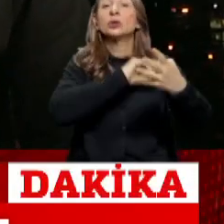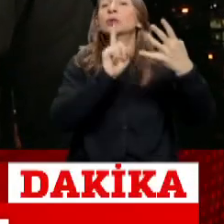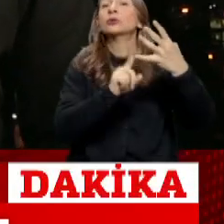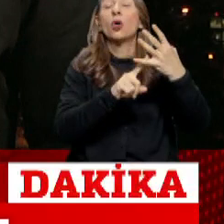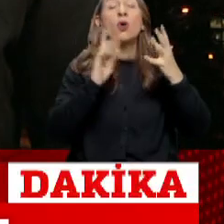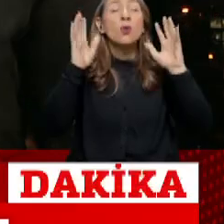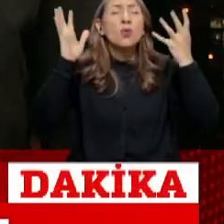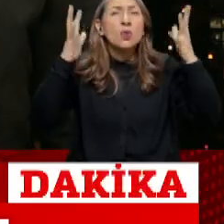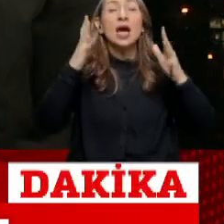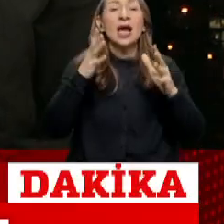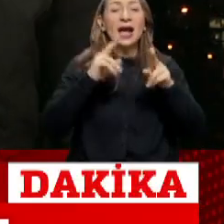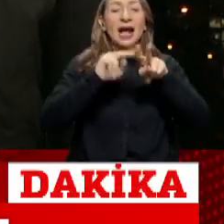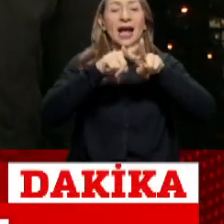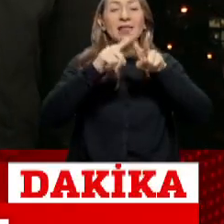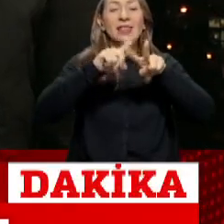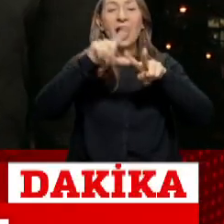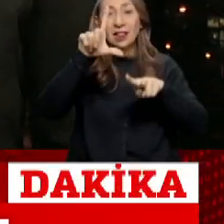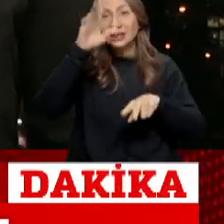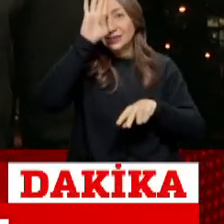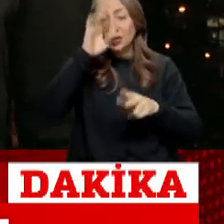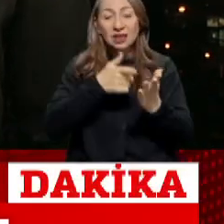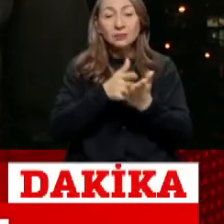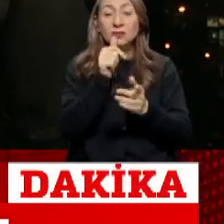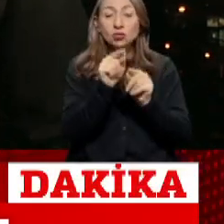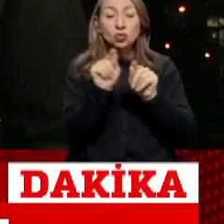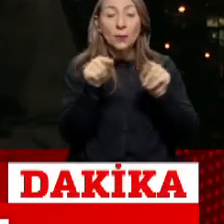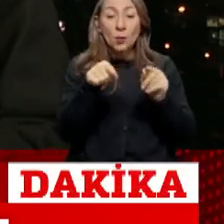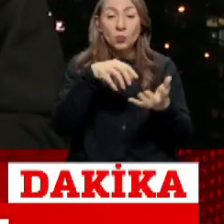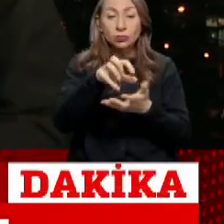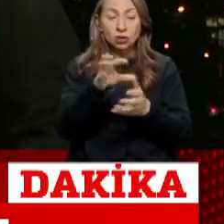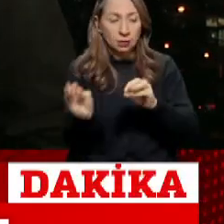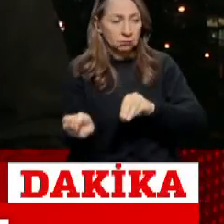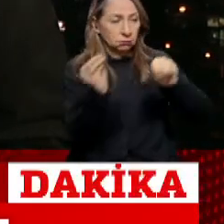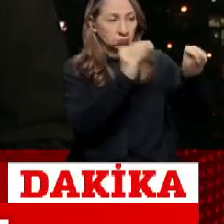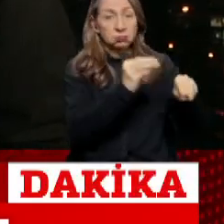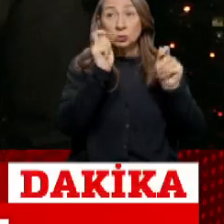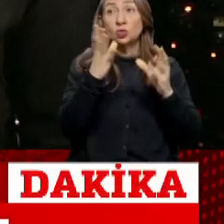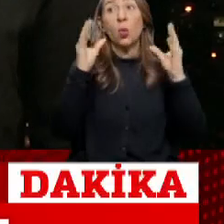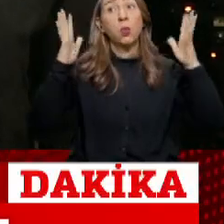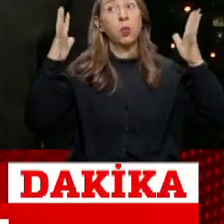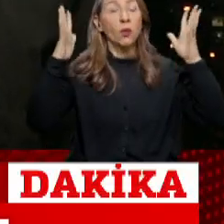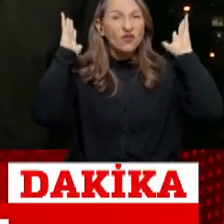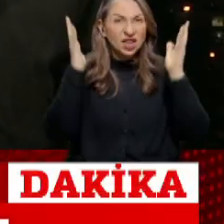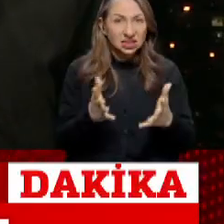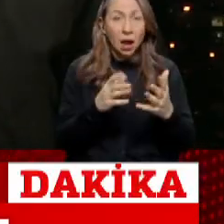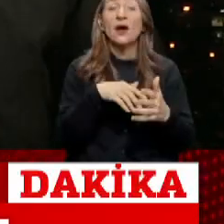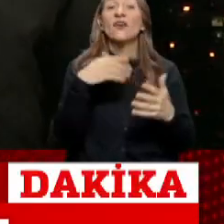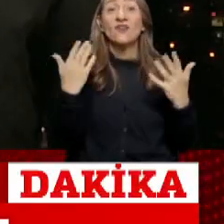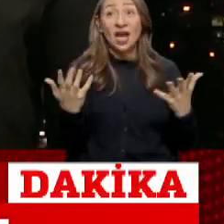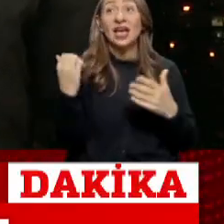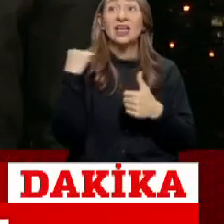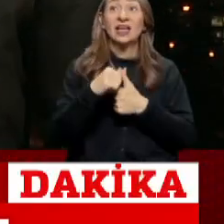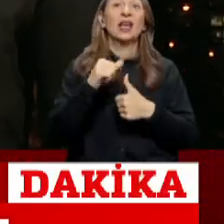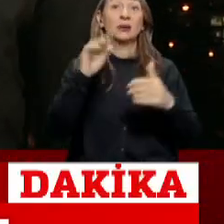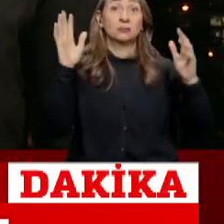başka alkış Kanal İstanbul'un iptal edilip tarımsal sulamada bu bütçenin kullanılacak olması yine çok alkış aldı. Ve yine